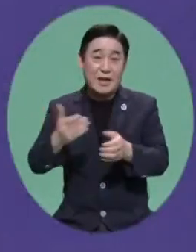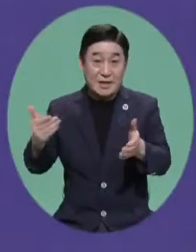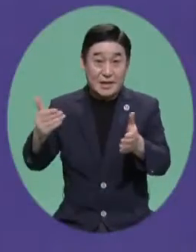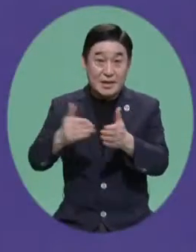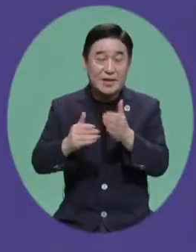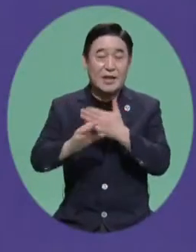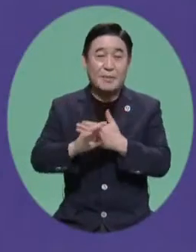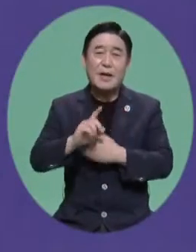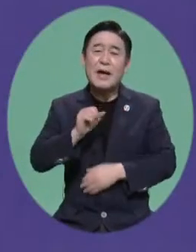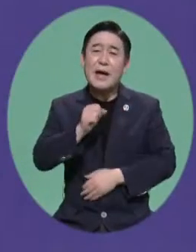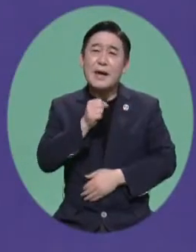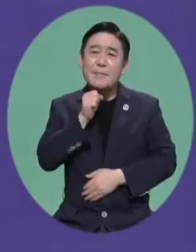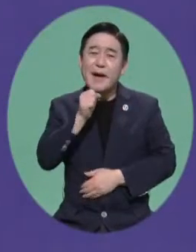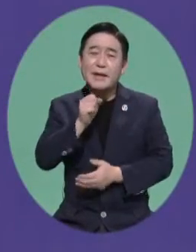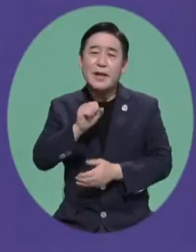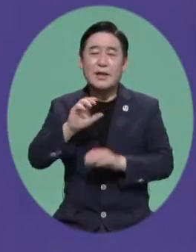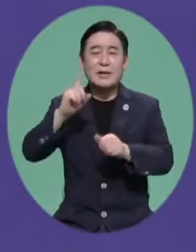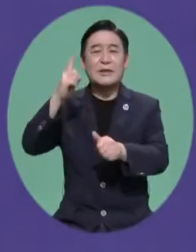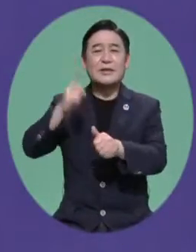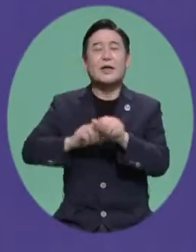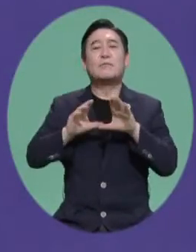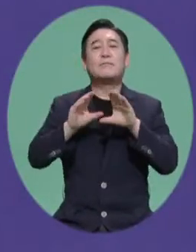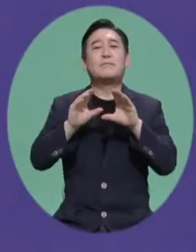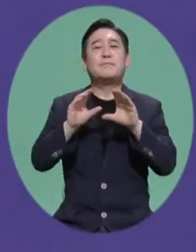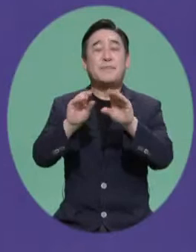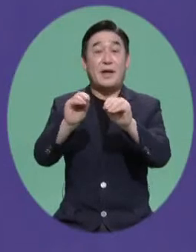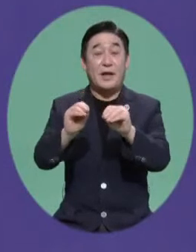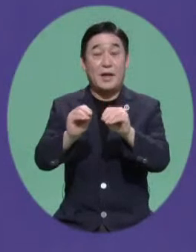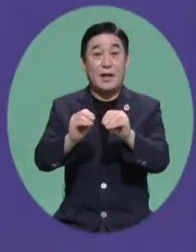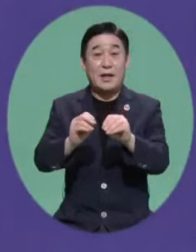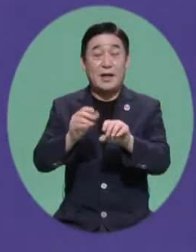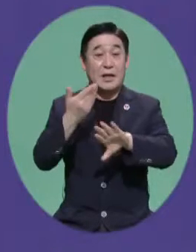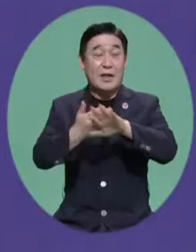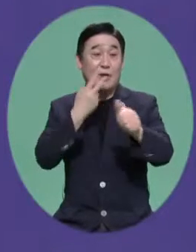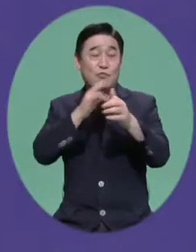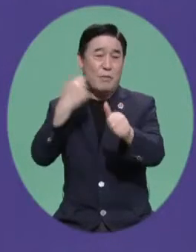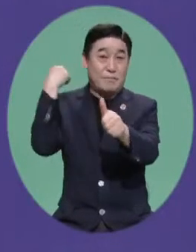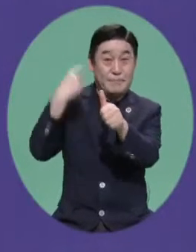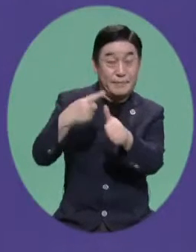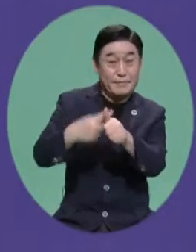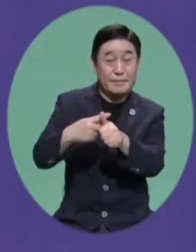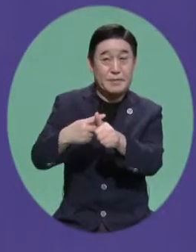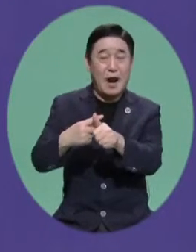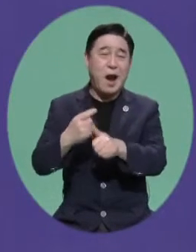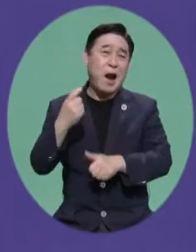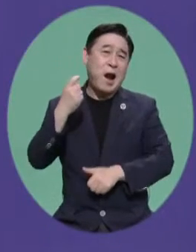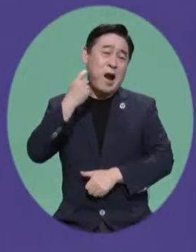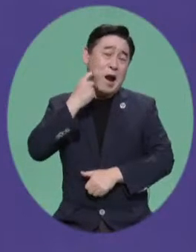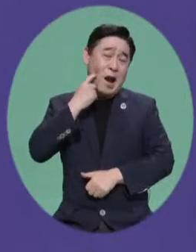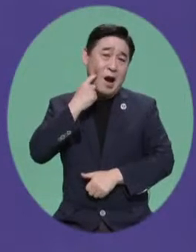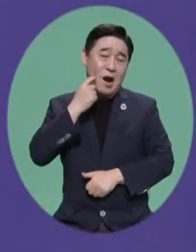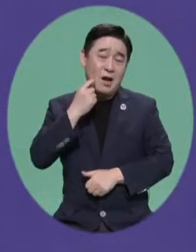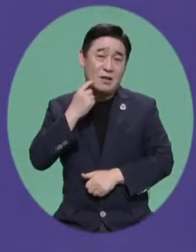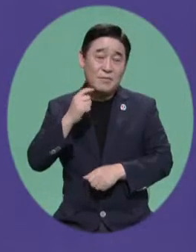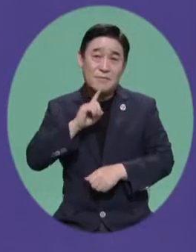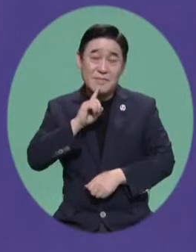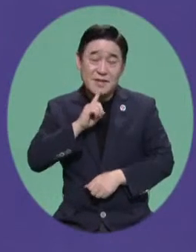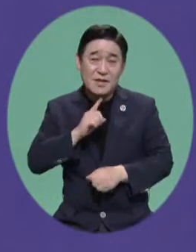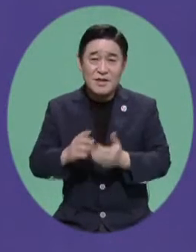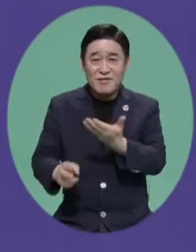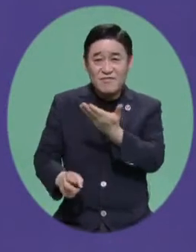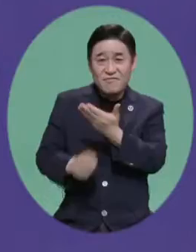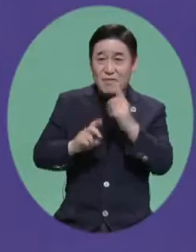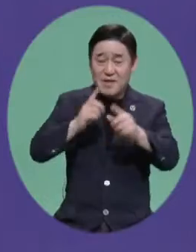마이크가 자동으로 꺼진다 는 점 유념해 주시구요 2 상대 후보에 대한 비방이나 허위사실 등 위법한 발언은